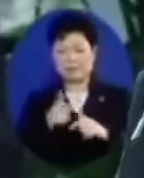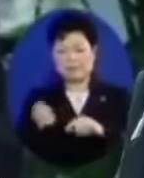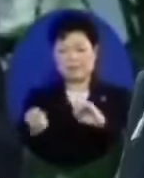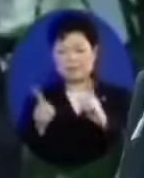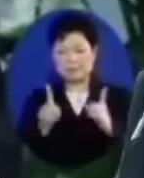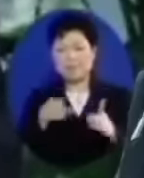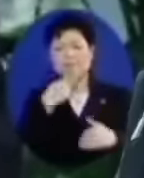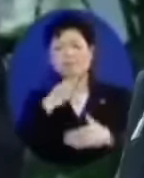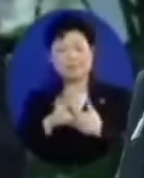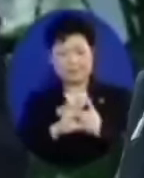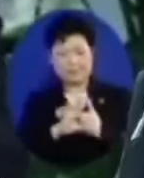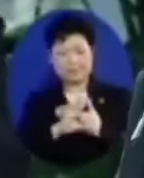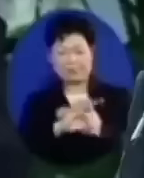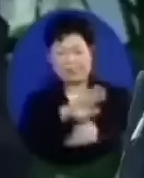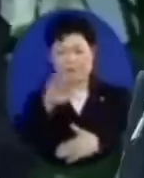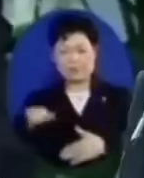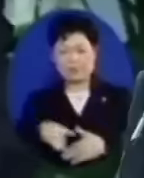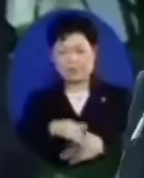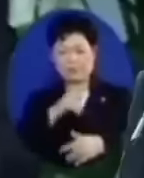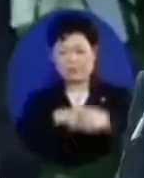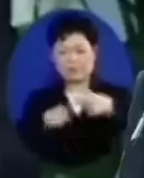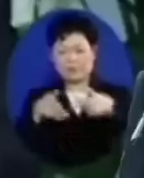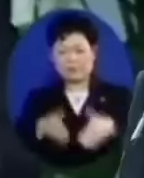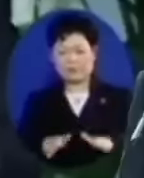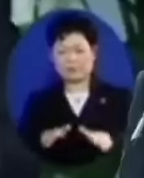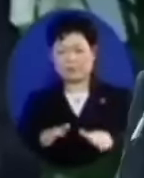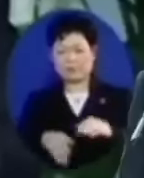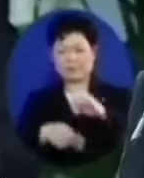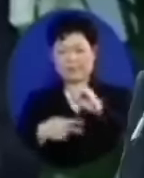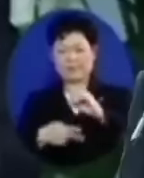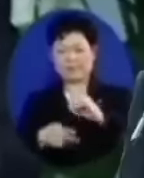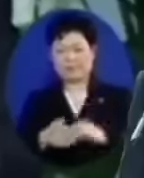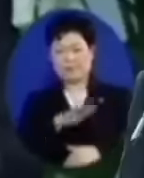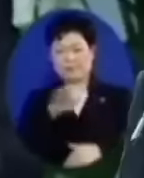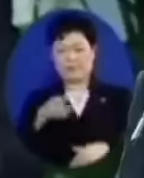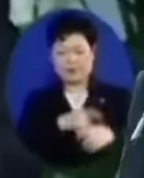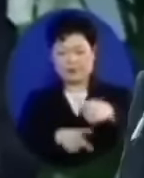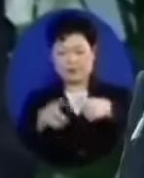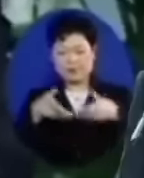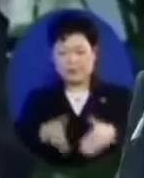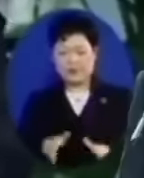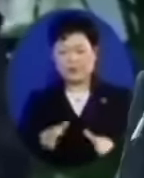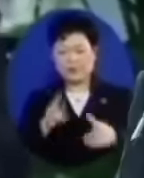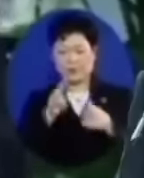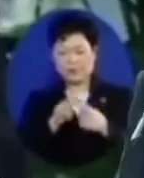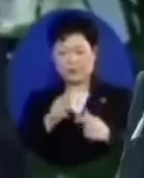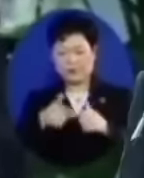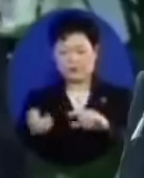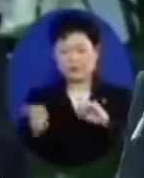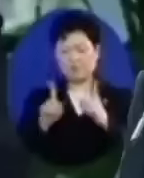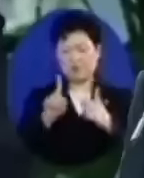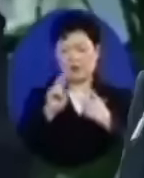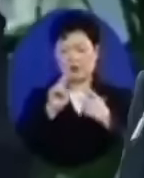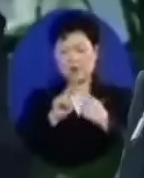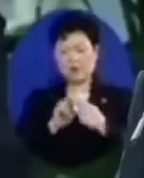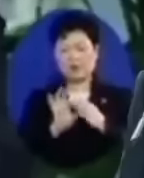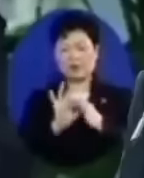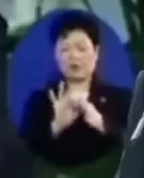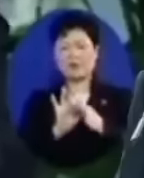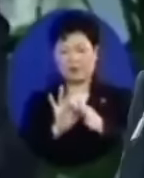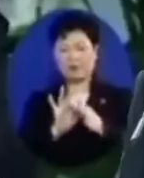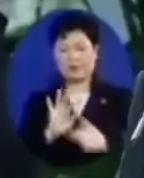부활하지 않으셨으면 우리는 거듭날 수가 없습니다. 우리가 거듭나는 것하고 예수님 부활하고는 연결되어